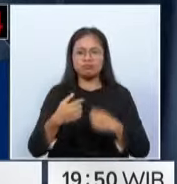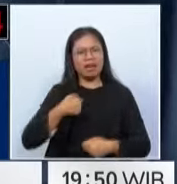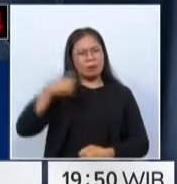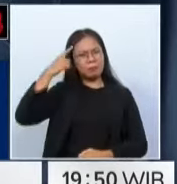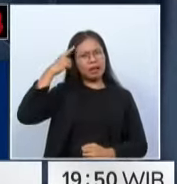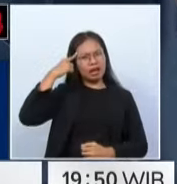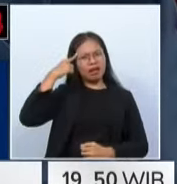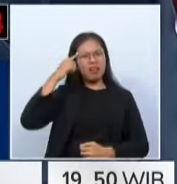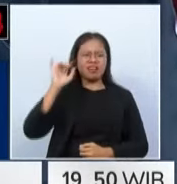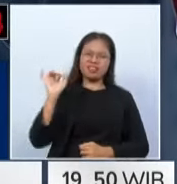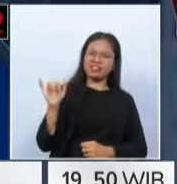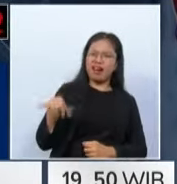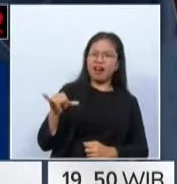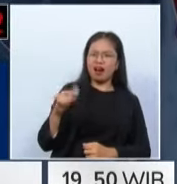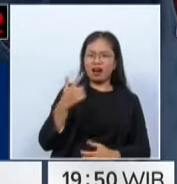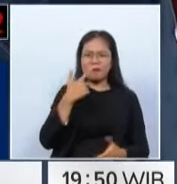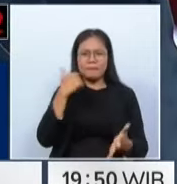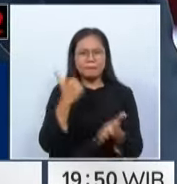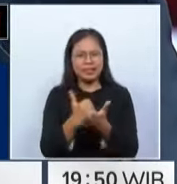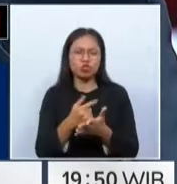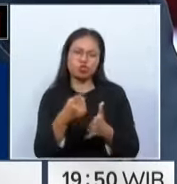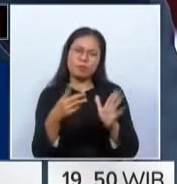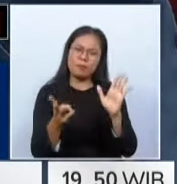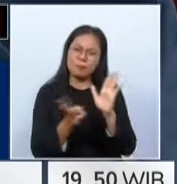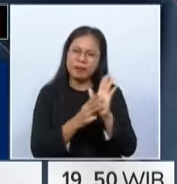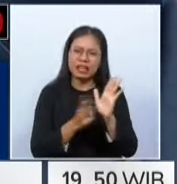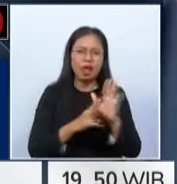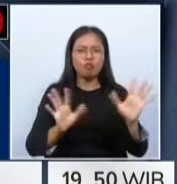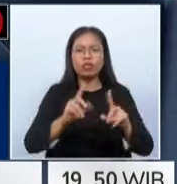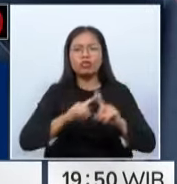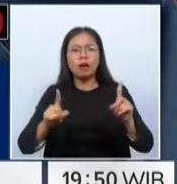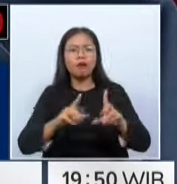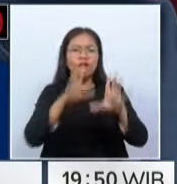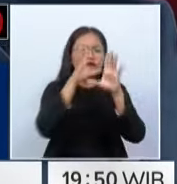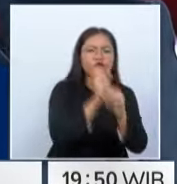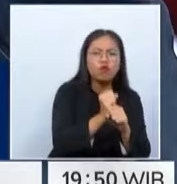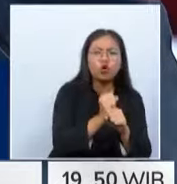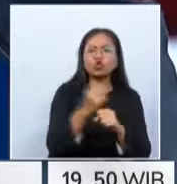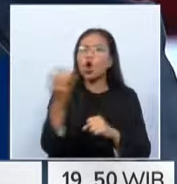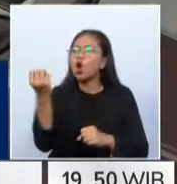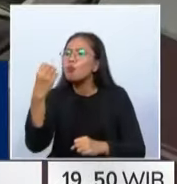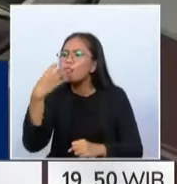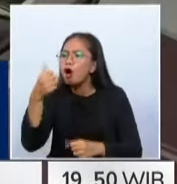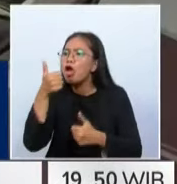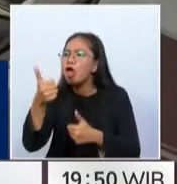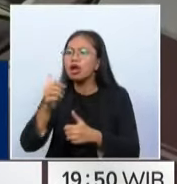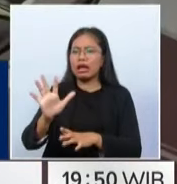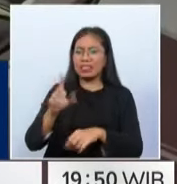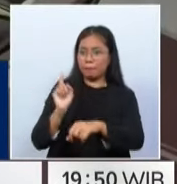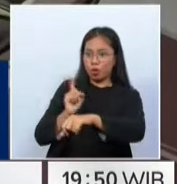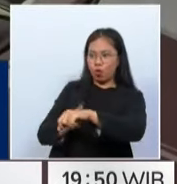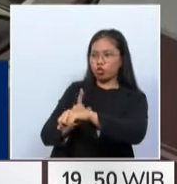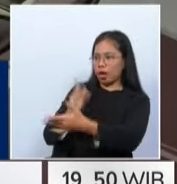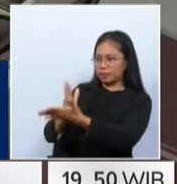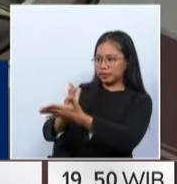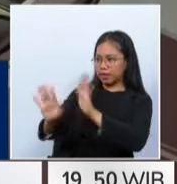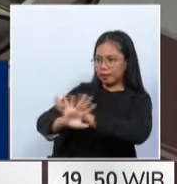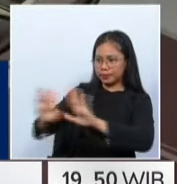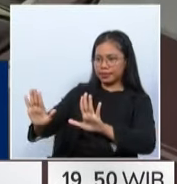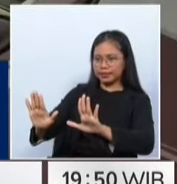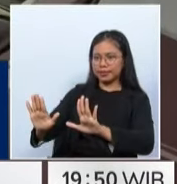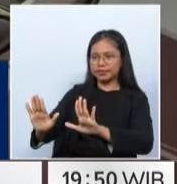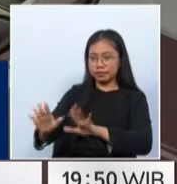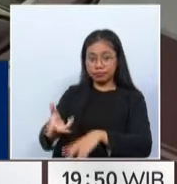adalah inti daripada masalah Tidak hanya bicara-bicara yang baik-baik saja waktu sudah habis Pak Prabowo selanjutnya calon